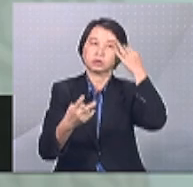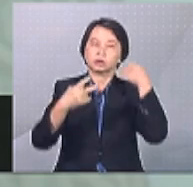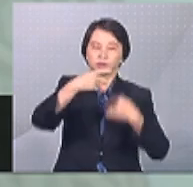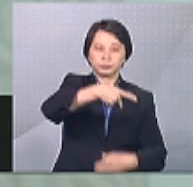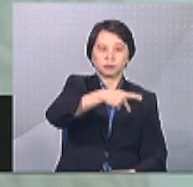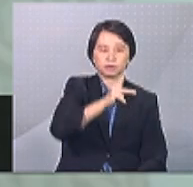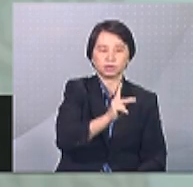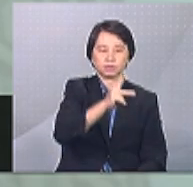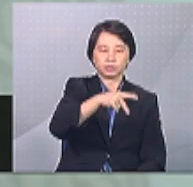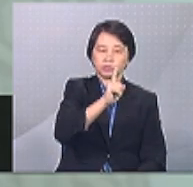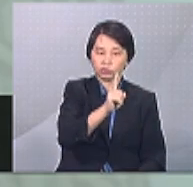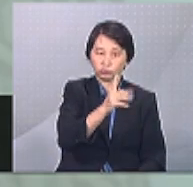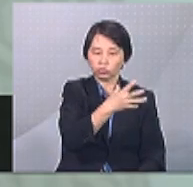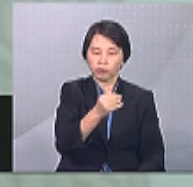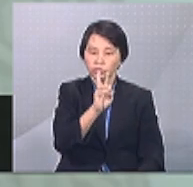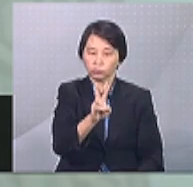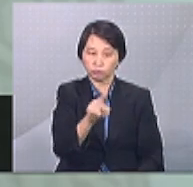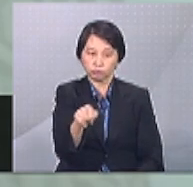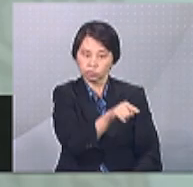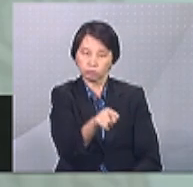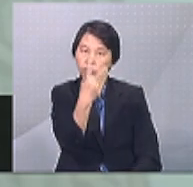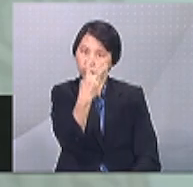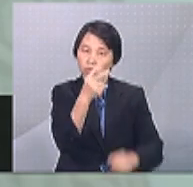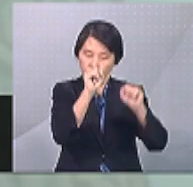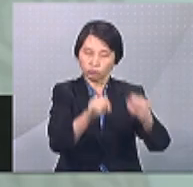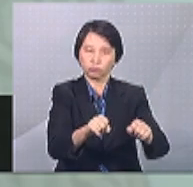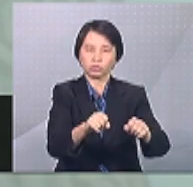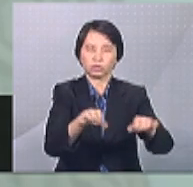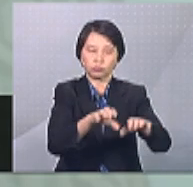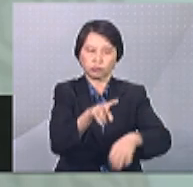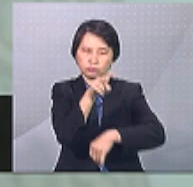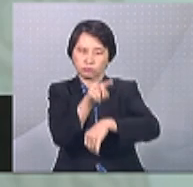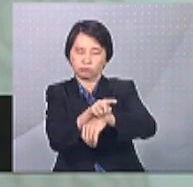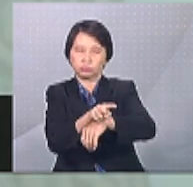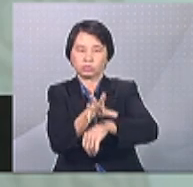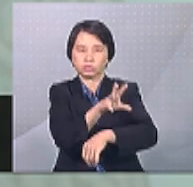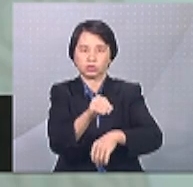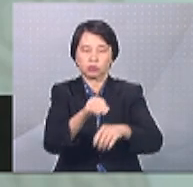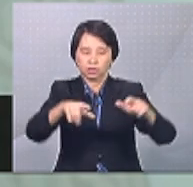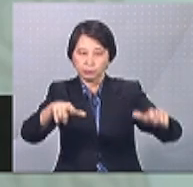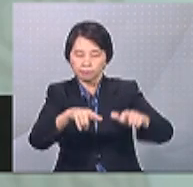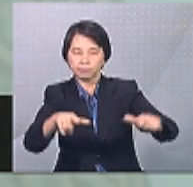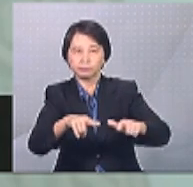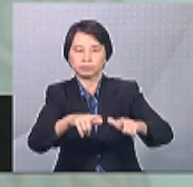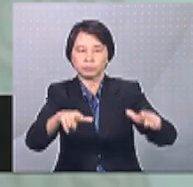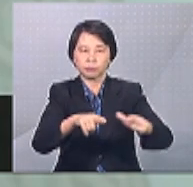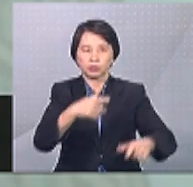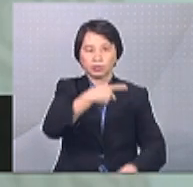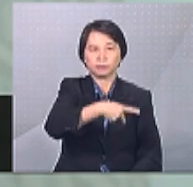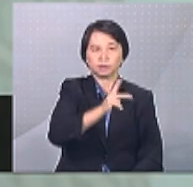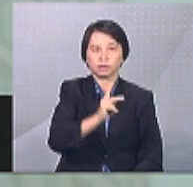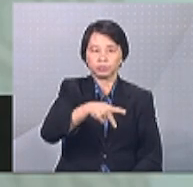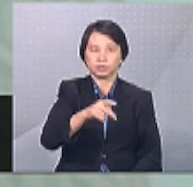dan PKP 2, kita dapat laksanakan pemantauan dan juga pelaksanaan PKP dengan